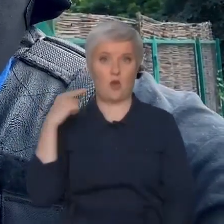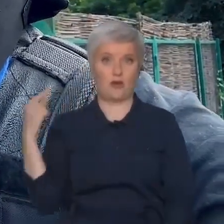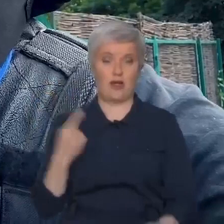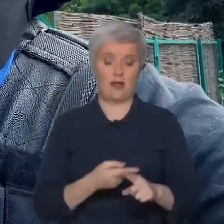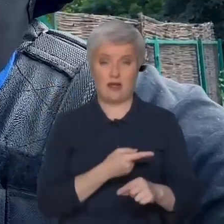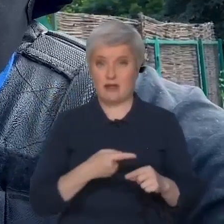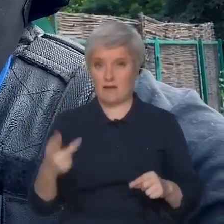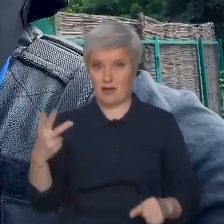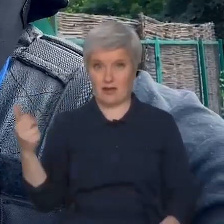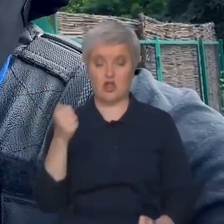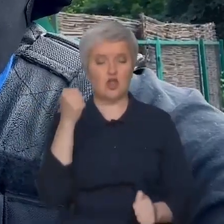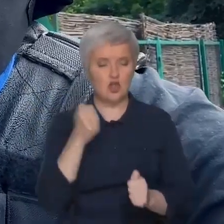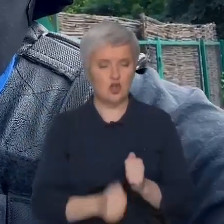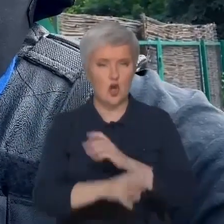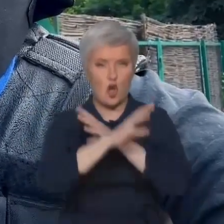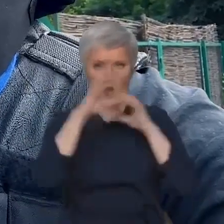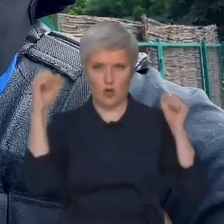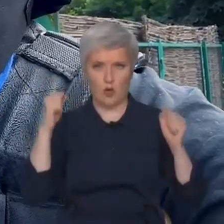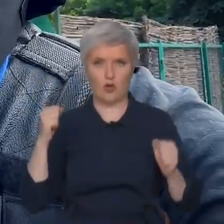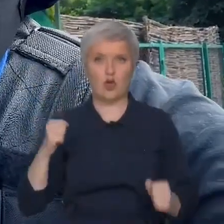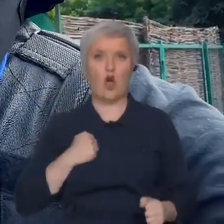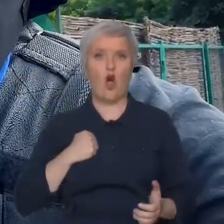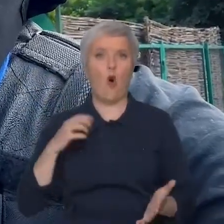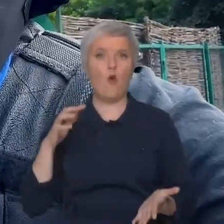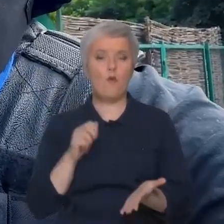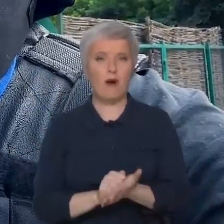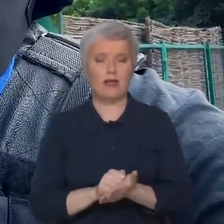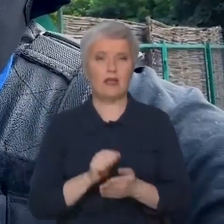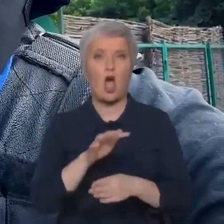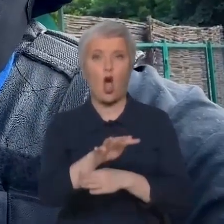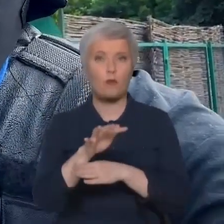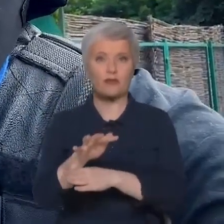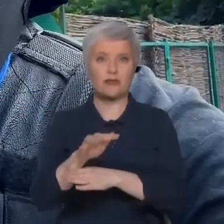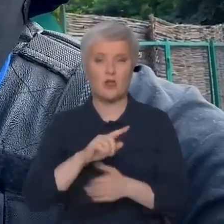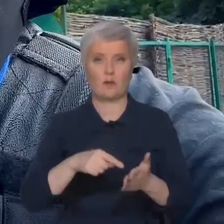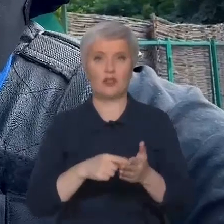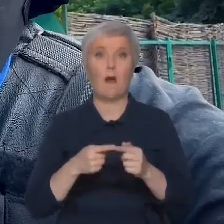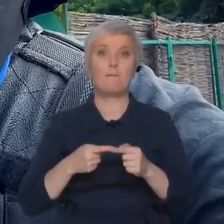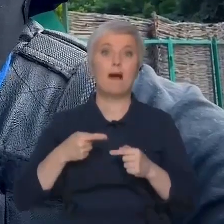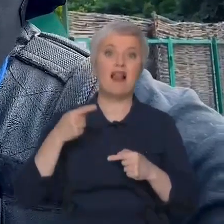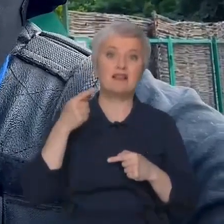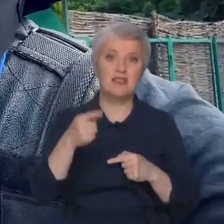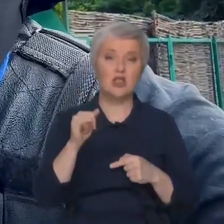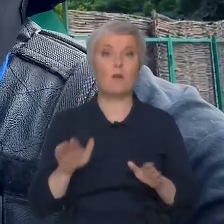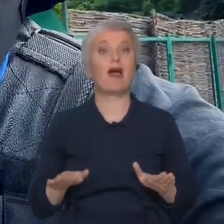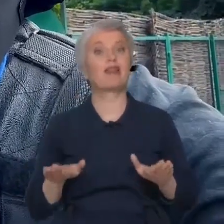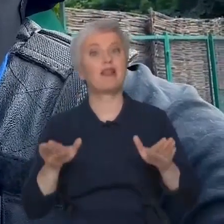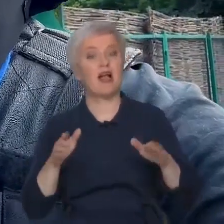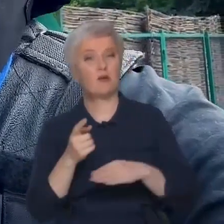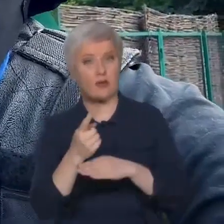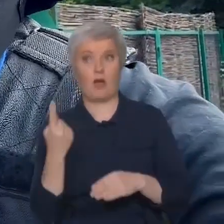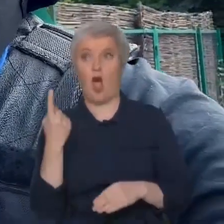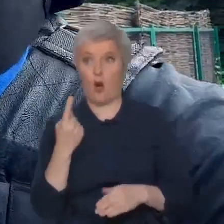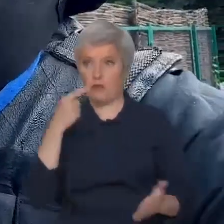3 тижні. Щоночі окупанти обстрілюють місто як балістичними, так і крилатими ракетами. І ось одна з них близько 11-ї